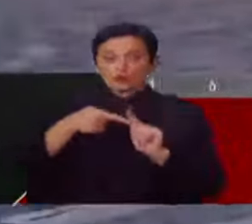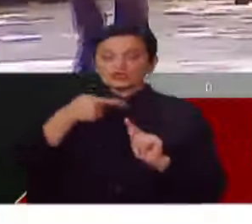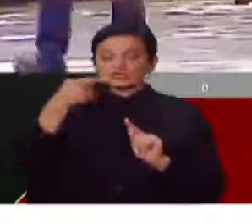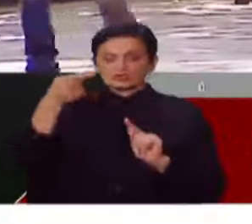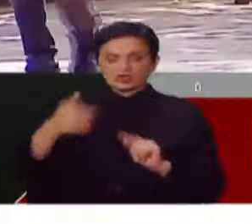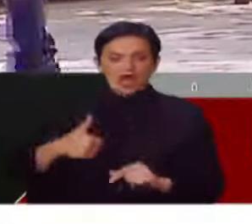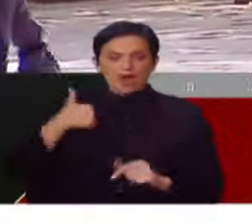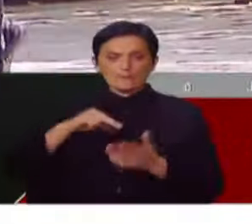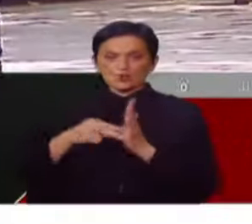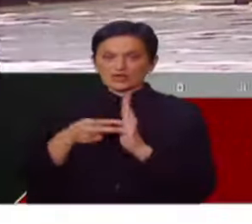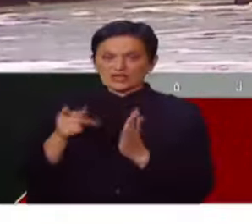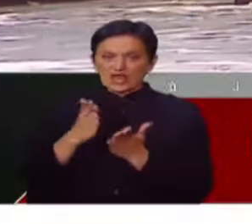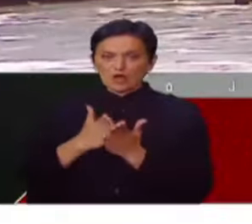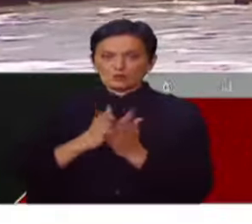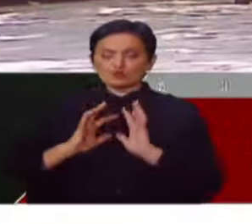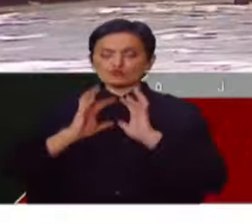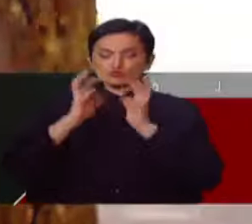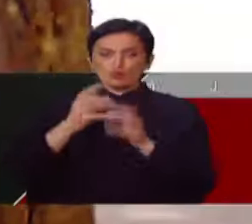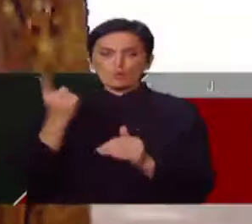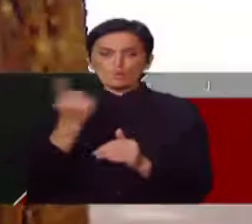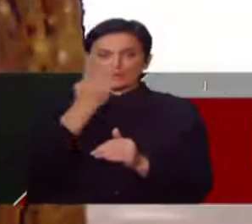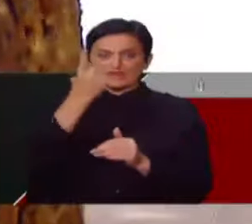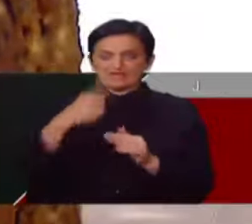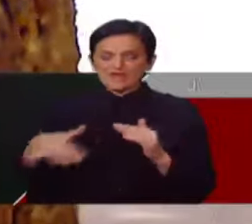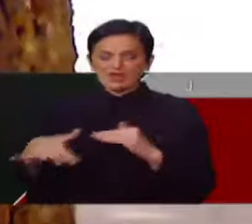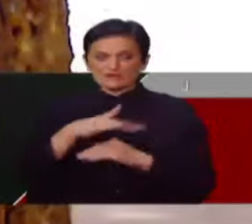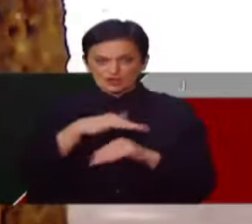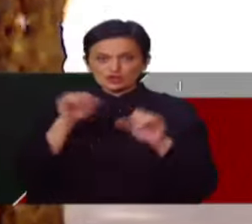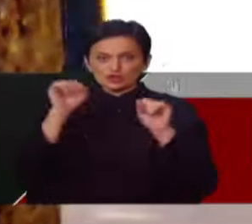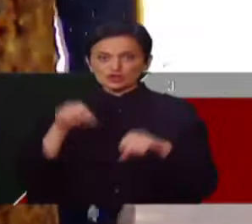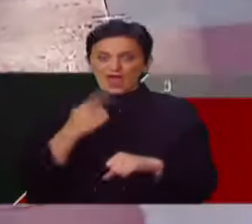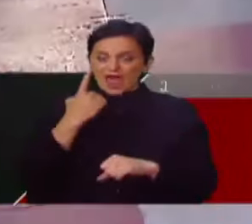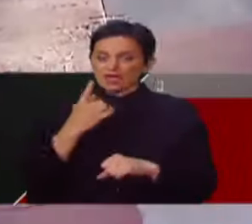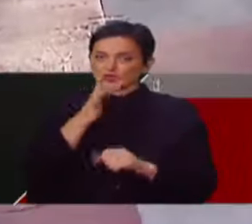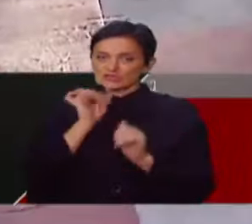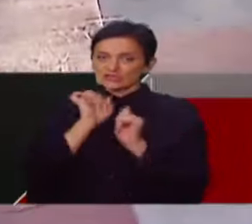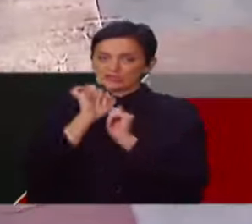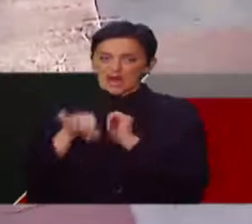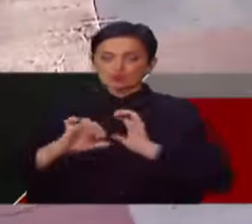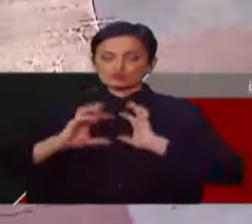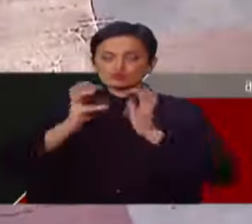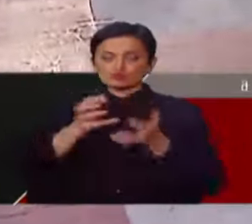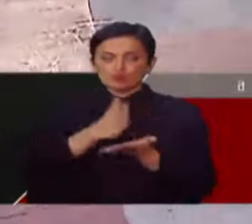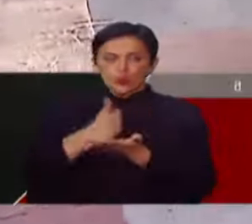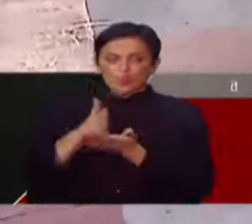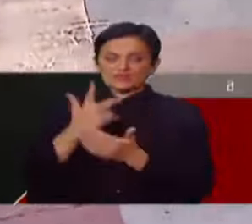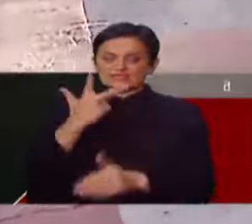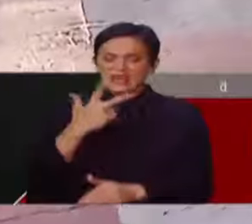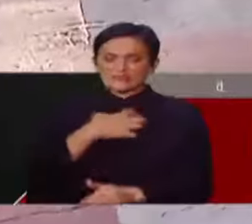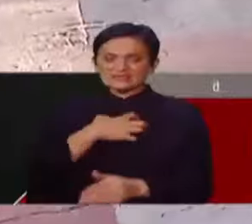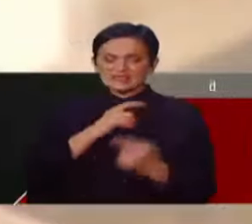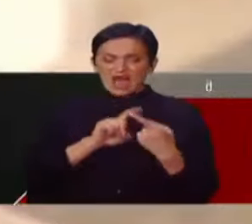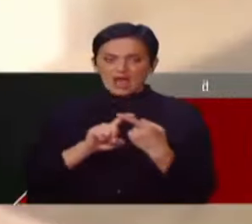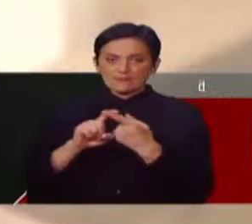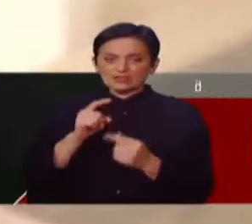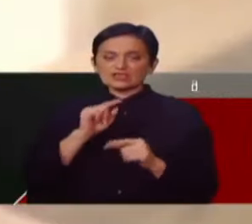საკმაოდ ამბიციური გეგმა აქვს. გახდეს მსოფლიოში პირველი ქვეყანა, რომელიც შეძლებს ერთდროულად დაძლიოს მსოფლიოში არსებული სამი ძირითადი